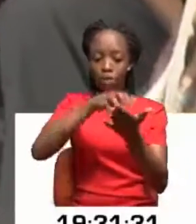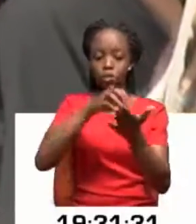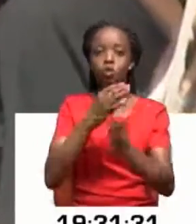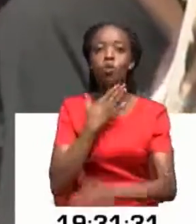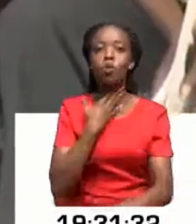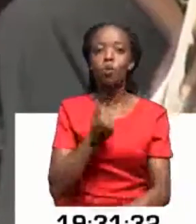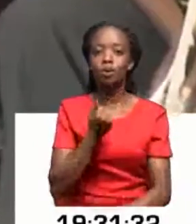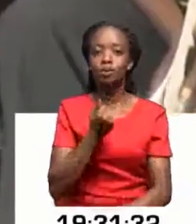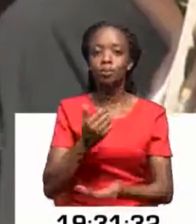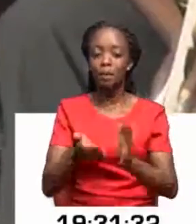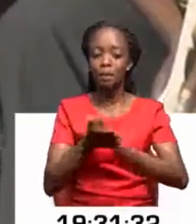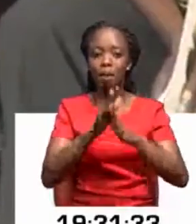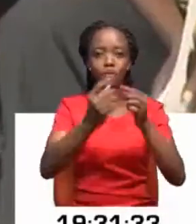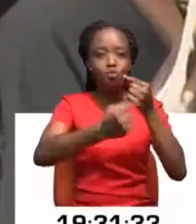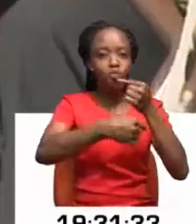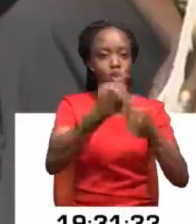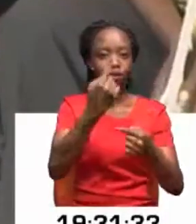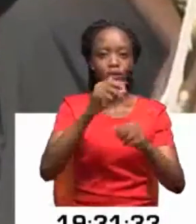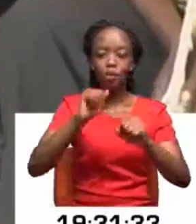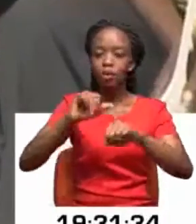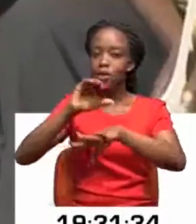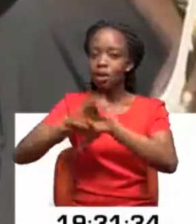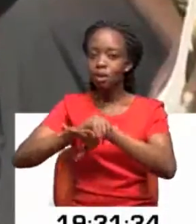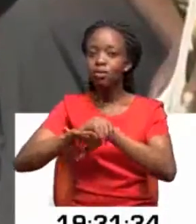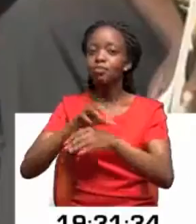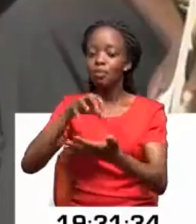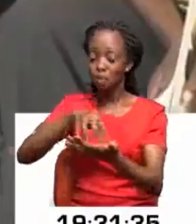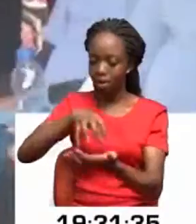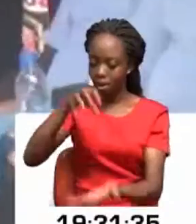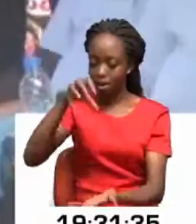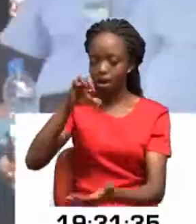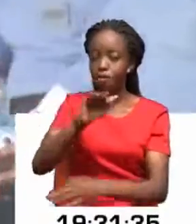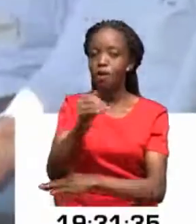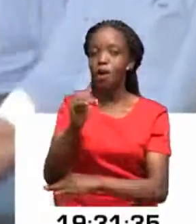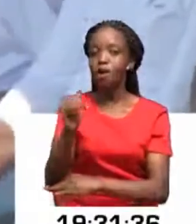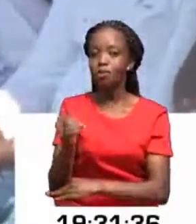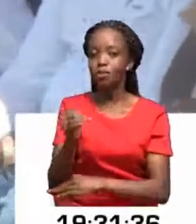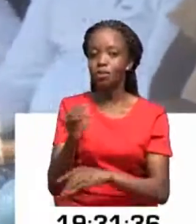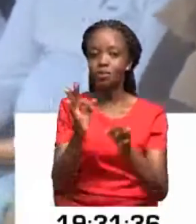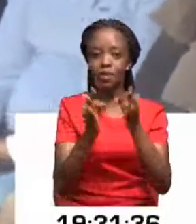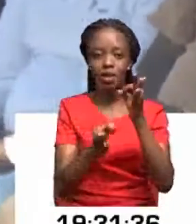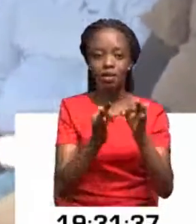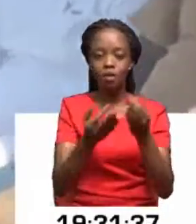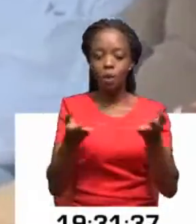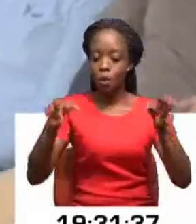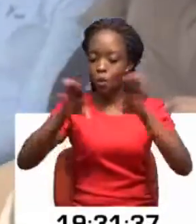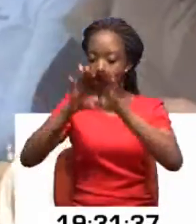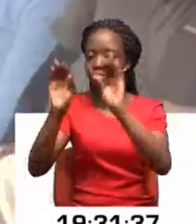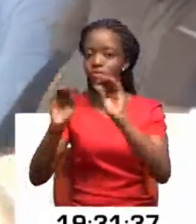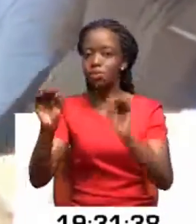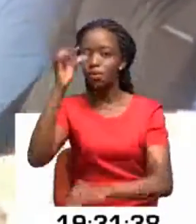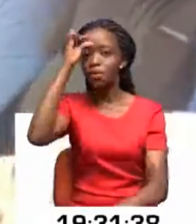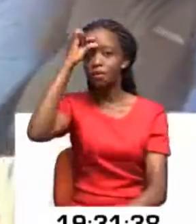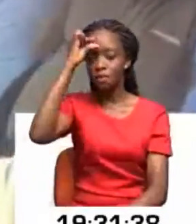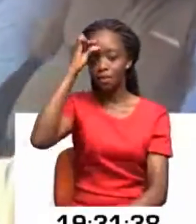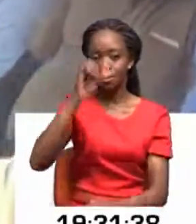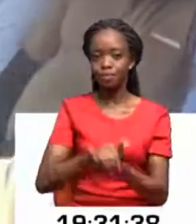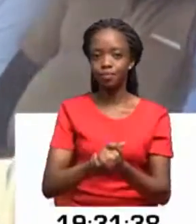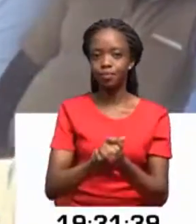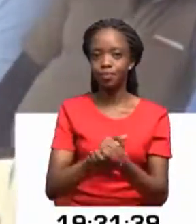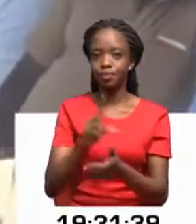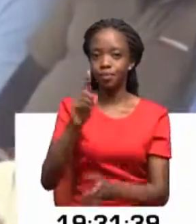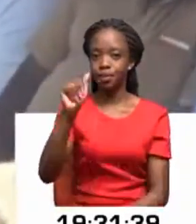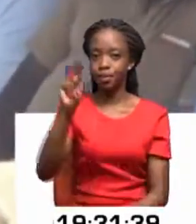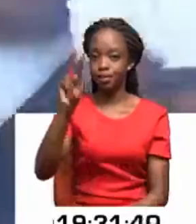akiibuka mshindi, basi watapata mgao wa keki wa kaunti, pasi na kufungiwa nje serikalini. David Kapoloman